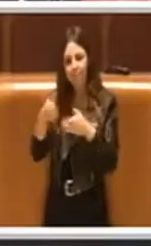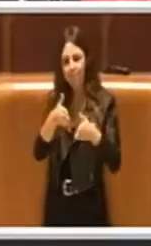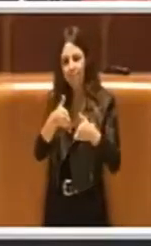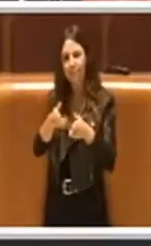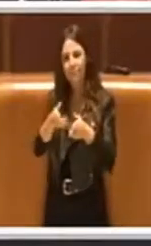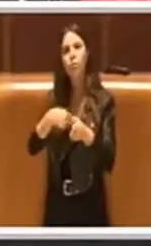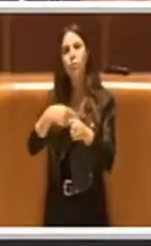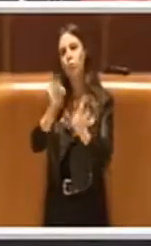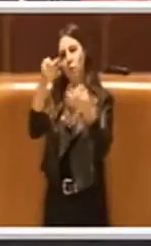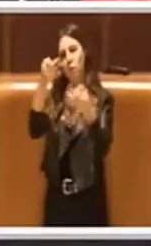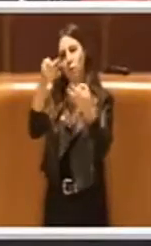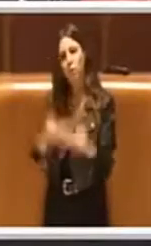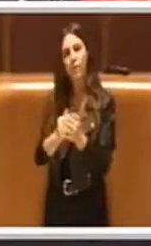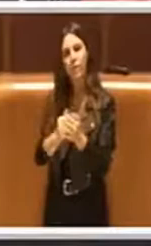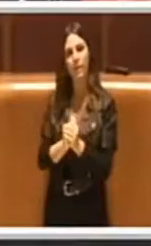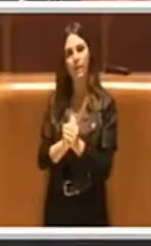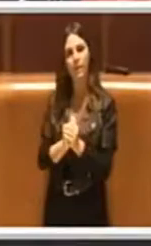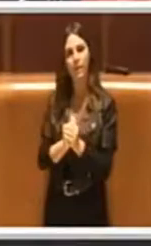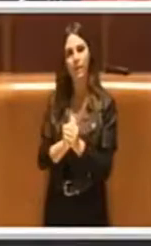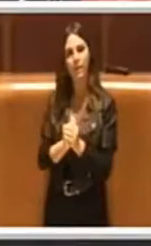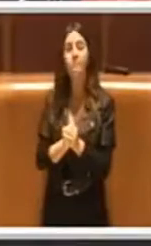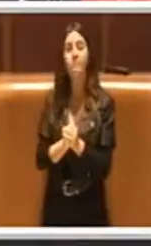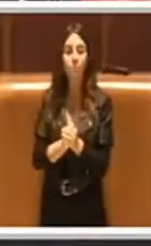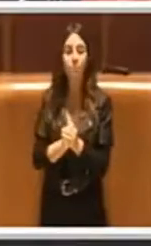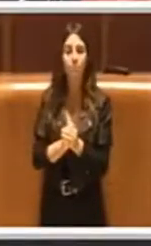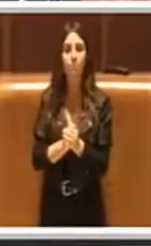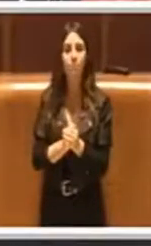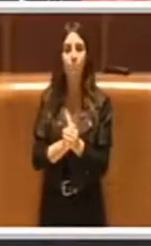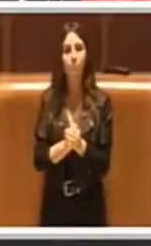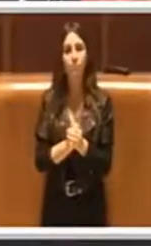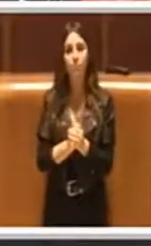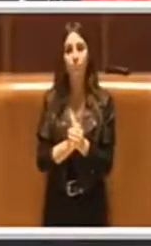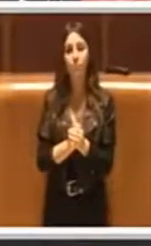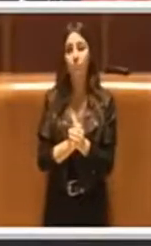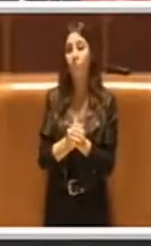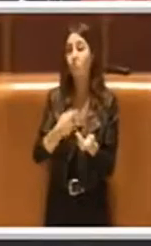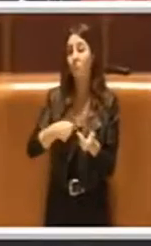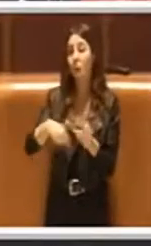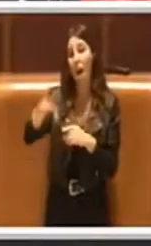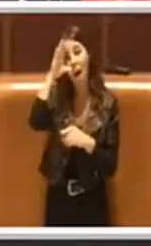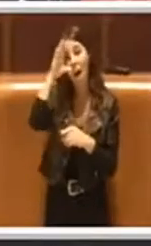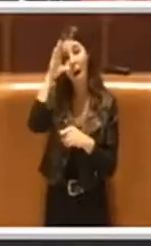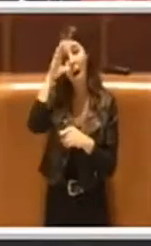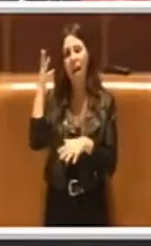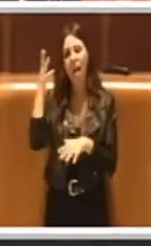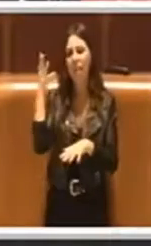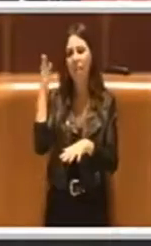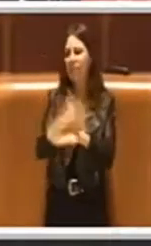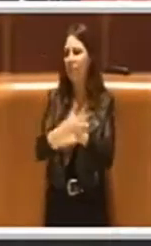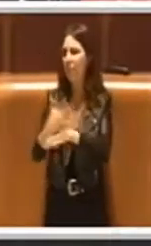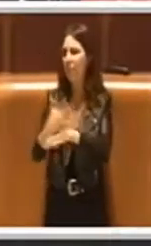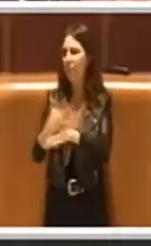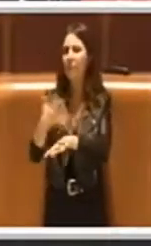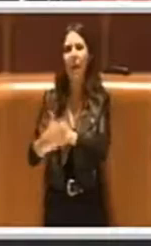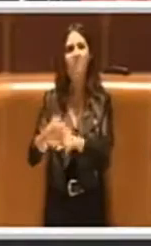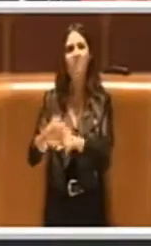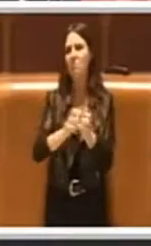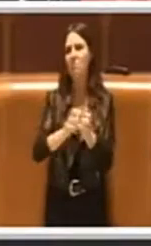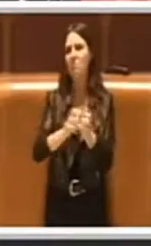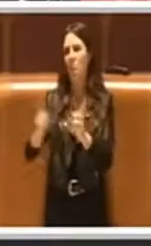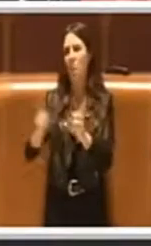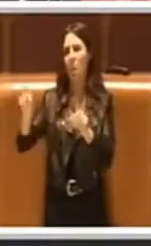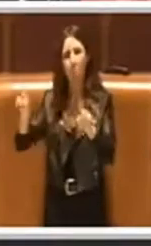giusta poi io sento tante ascoltato tanti interventi da parte delle opposizioni